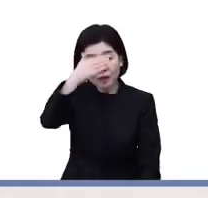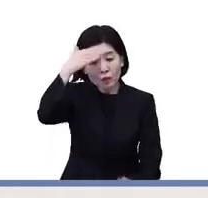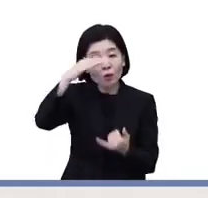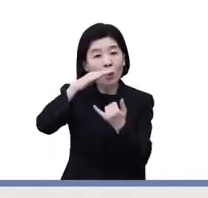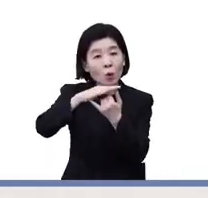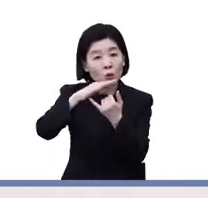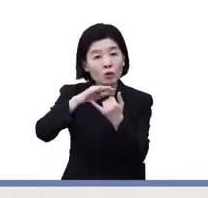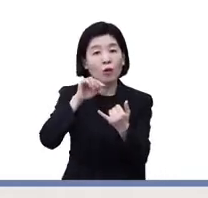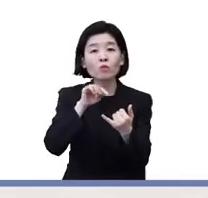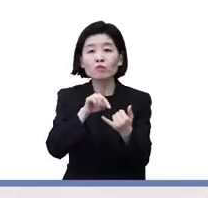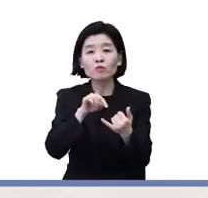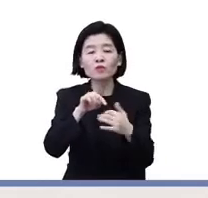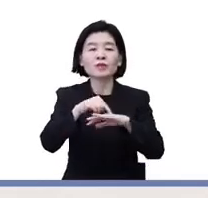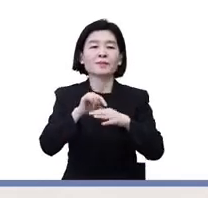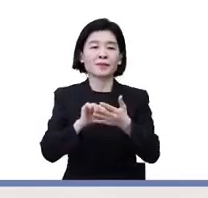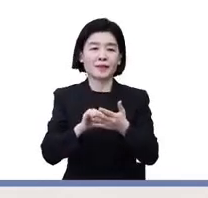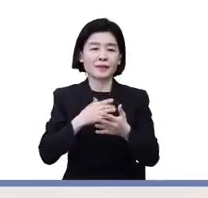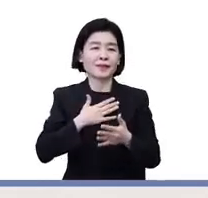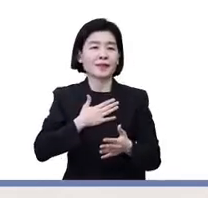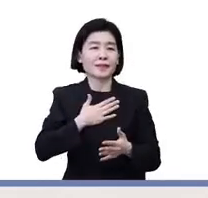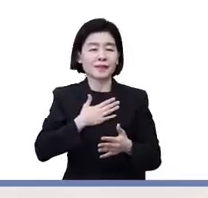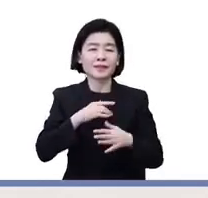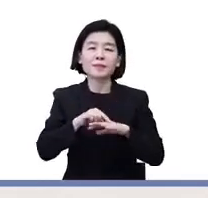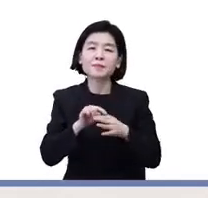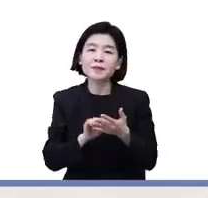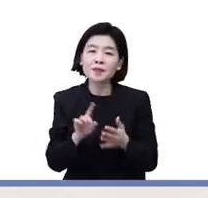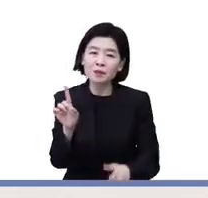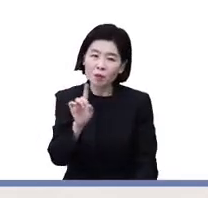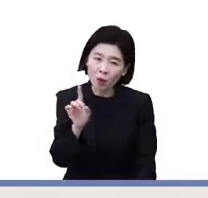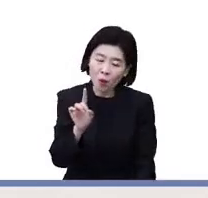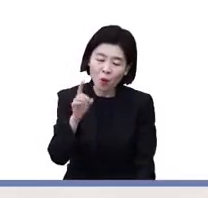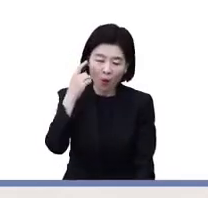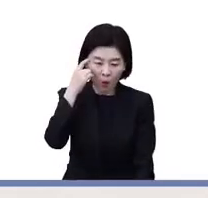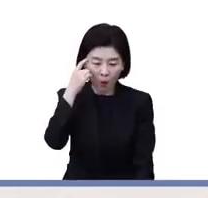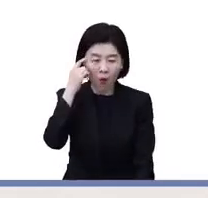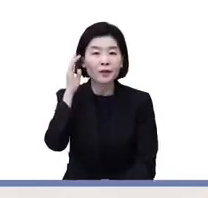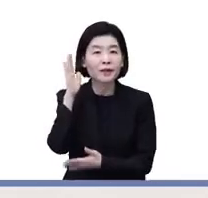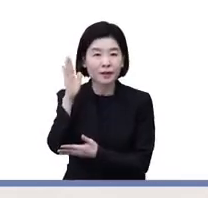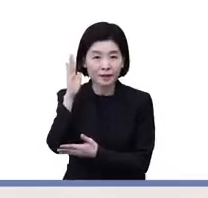청소년 심리에 대해서 먼저 말씀을 드리겠습니다.